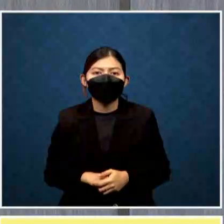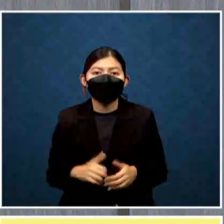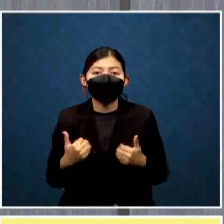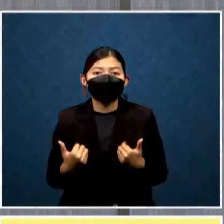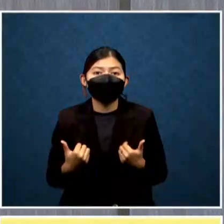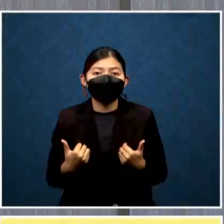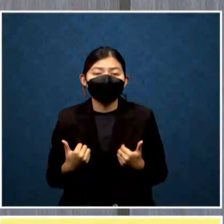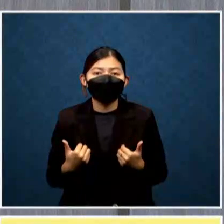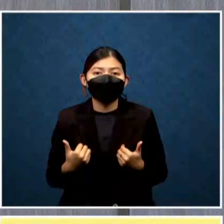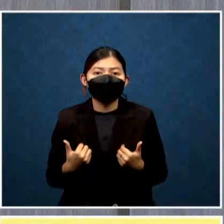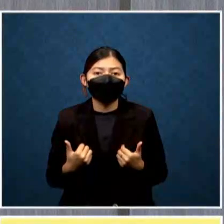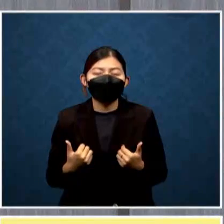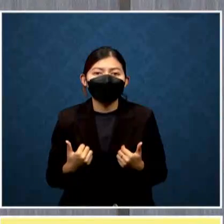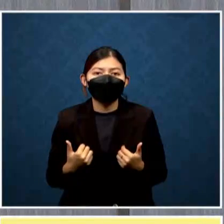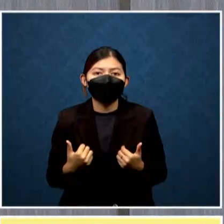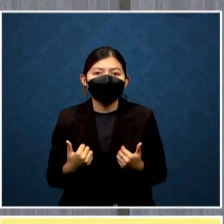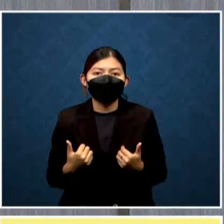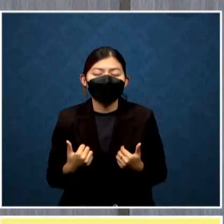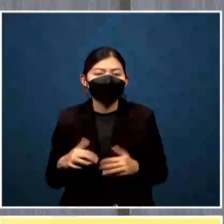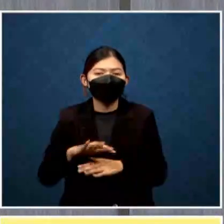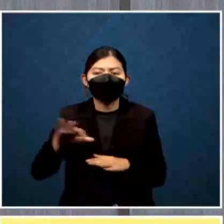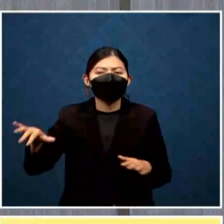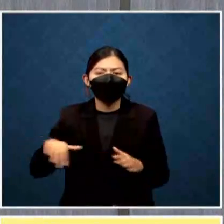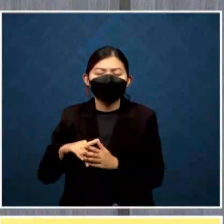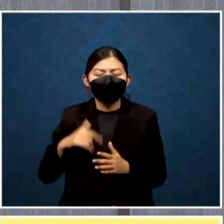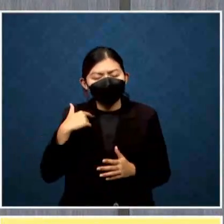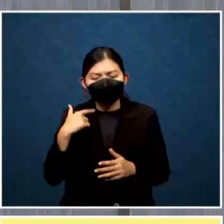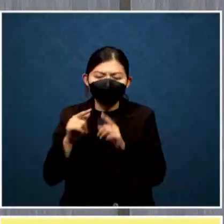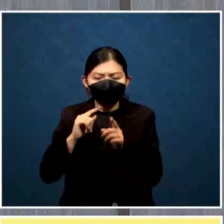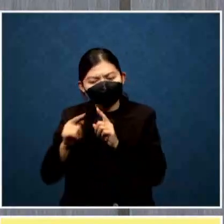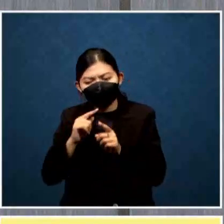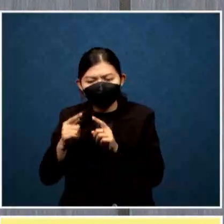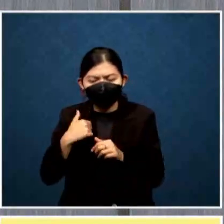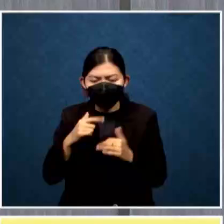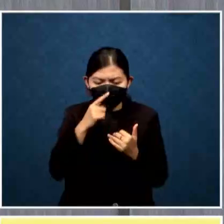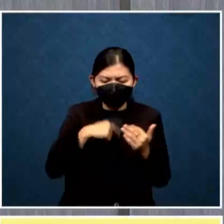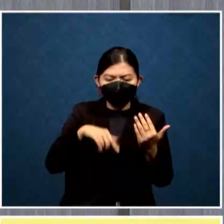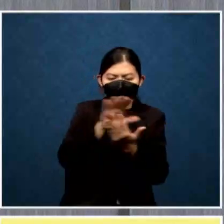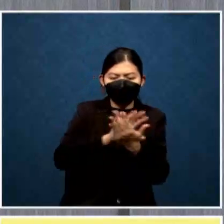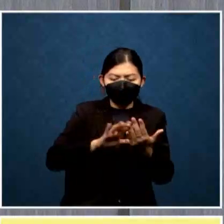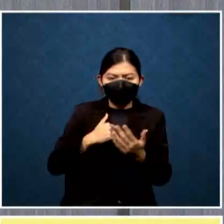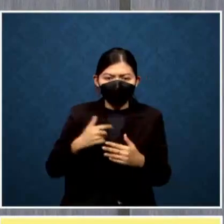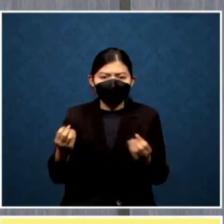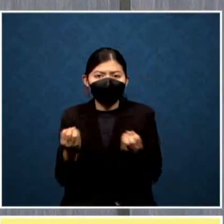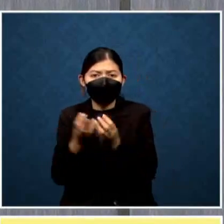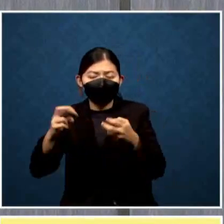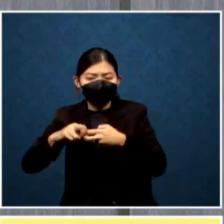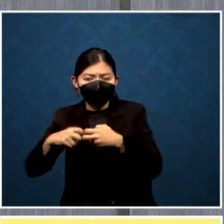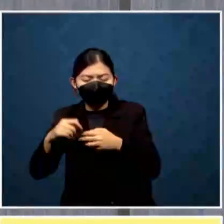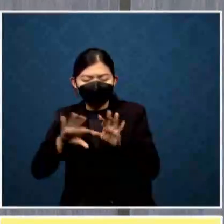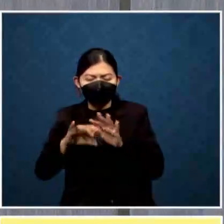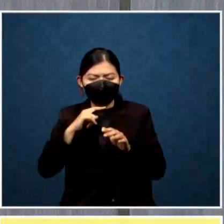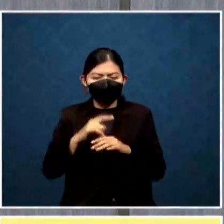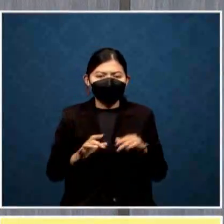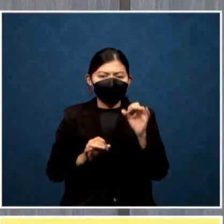ที่ทุกคนมักจะพูดกันอยู่ตลอดเวลาว่าบ้านเราเนี่ยเวลาเกิดเหตุอะไรแล้วเหมือนไฟไหม้ฟาง